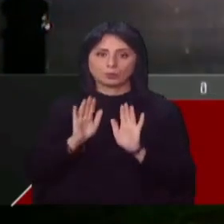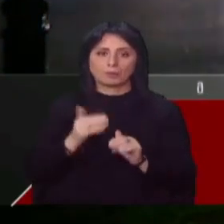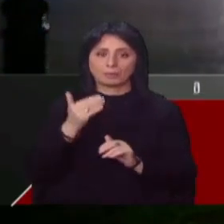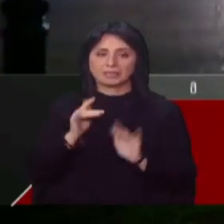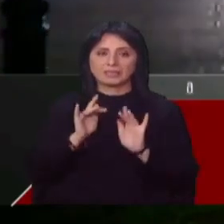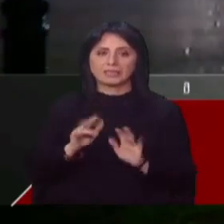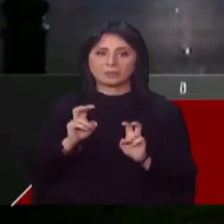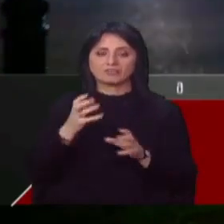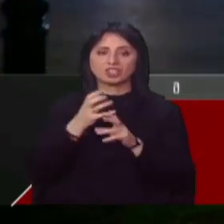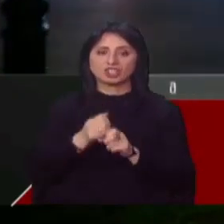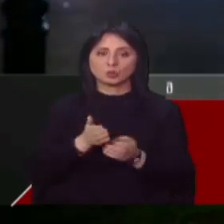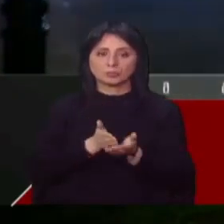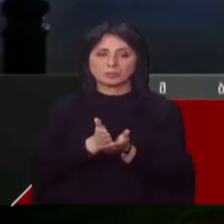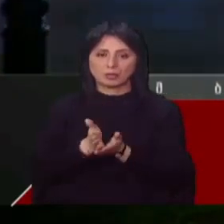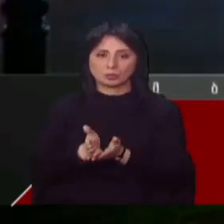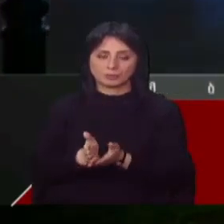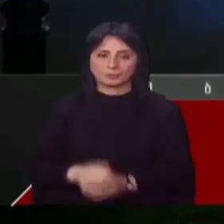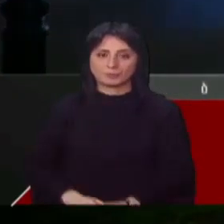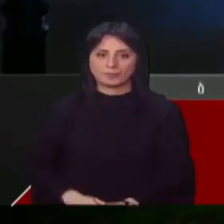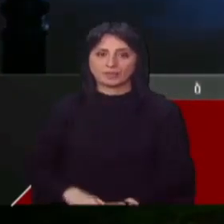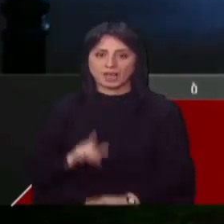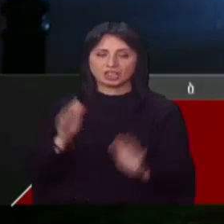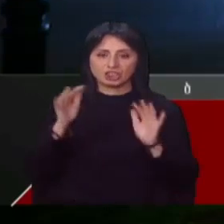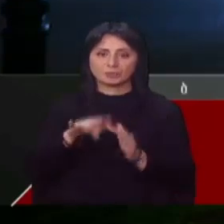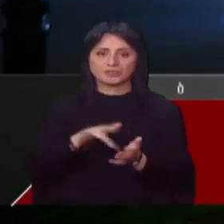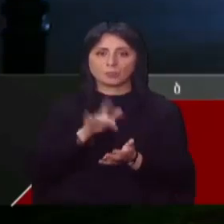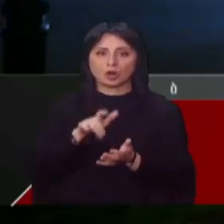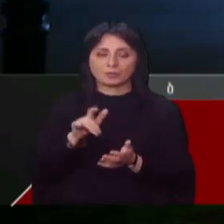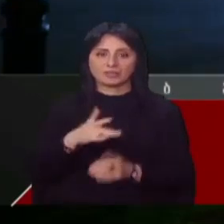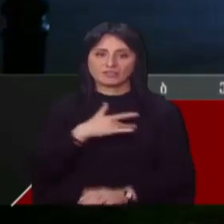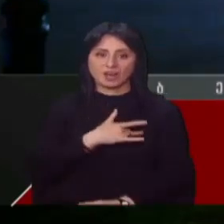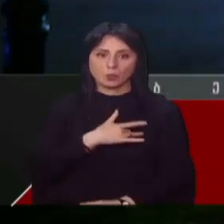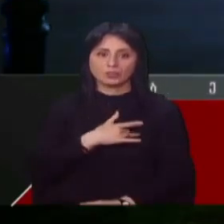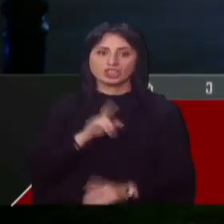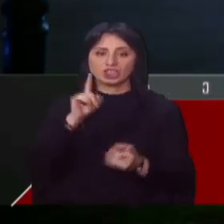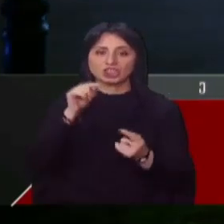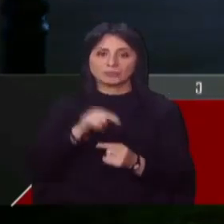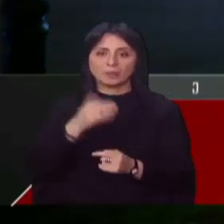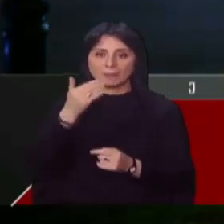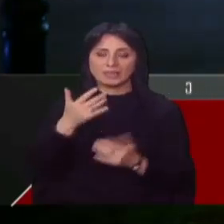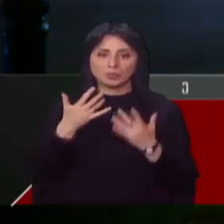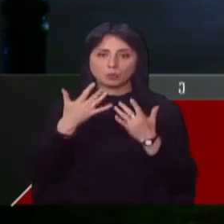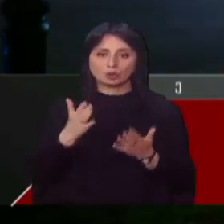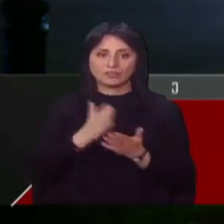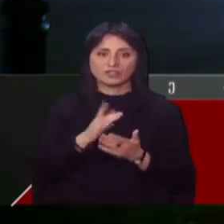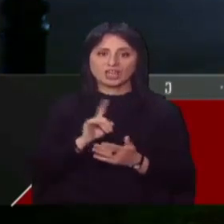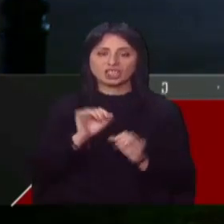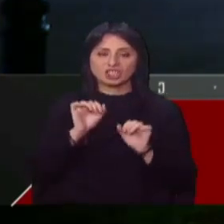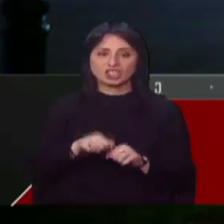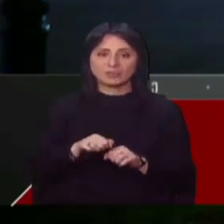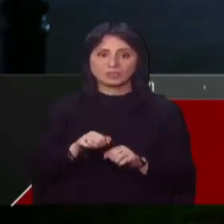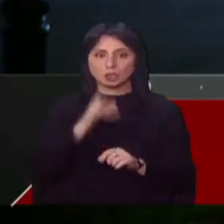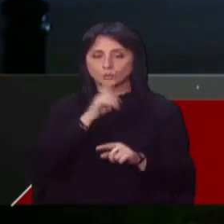მათი საქმიანობის შეზღუდვისკენ არის მიმართული აქ შეკრებილი მოქალაქეების ვარაუდით შესაბამისად მათი მოთხოვნა არის რომ რაც